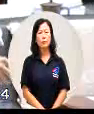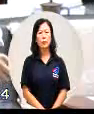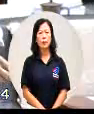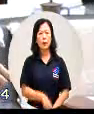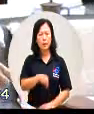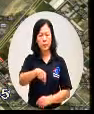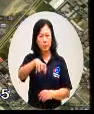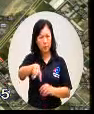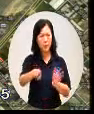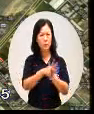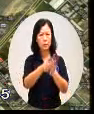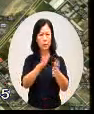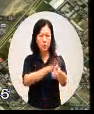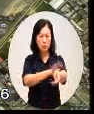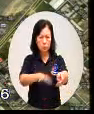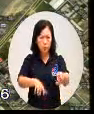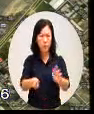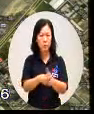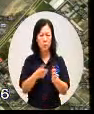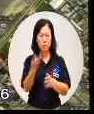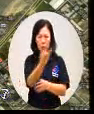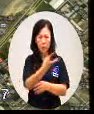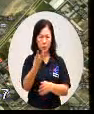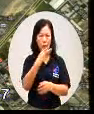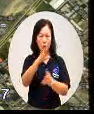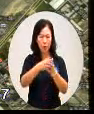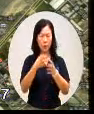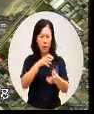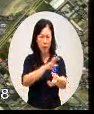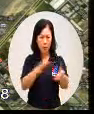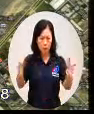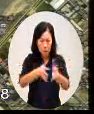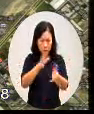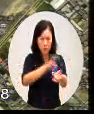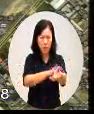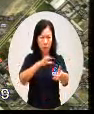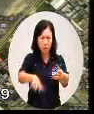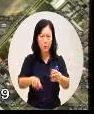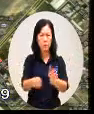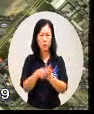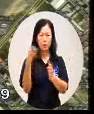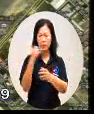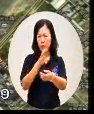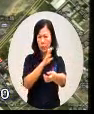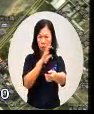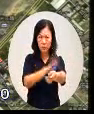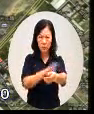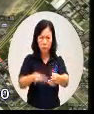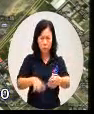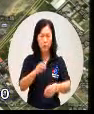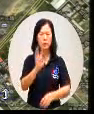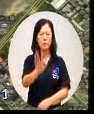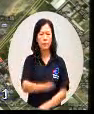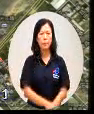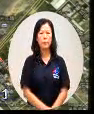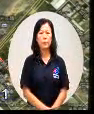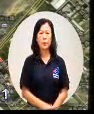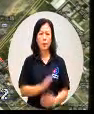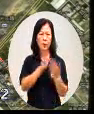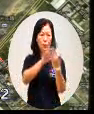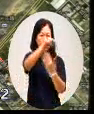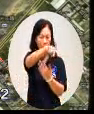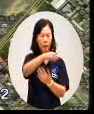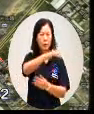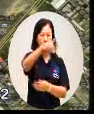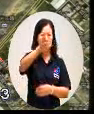个站就是左营三铁共站的。左营新站哦，台铁左新站对面就是半边